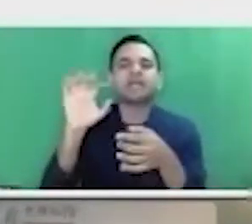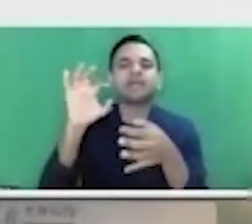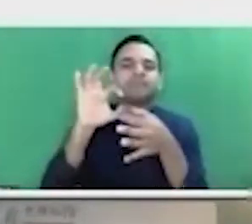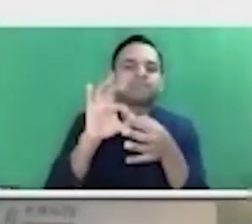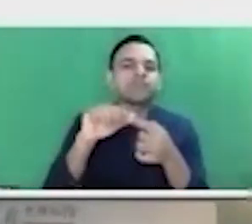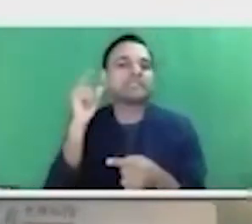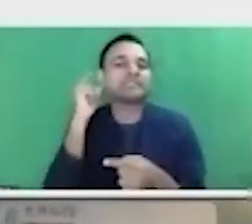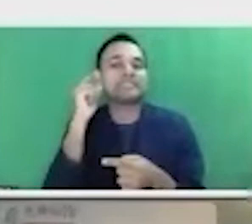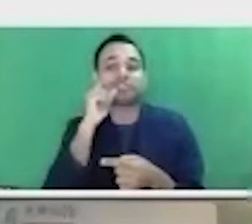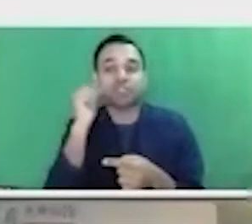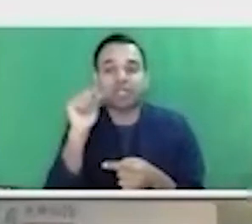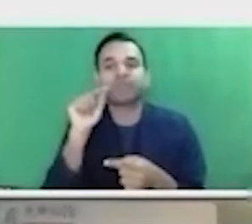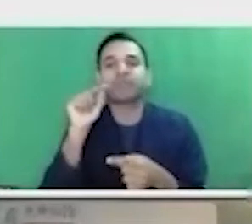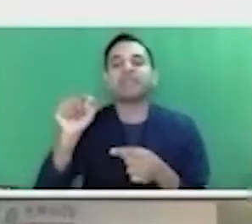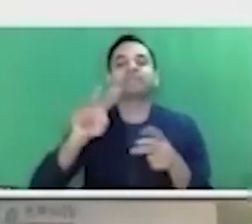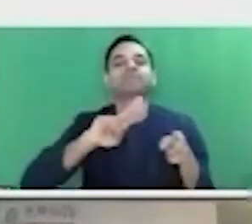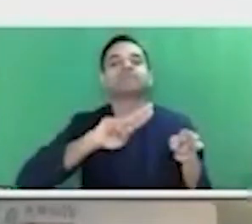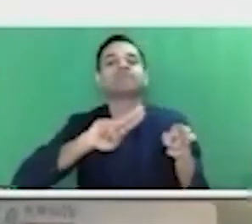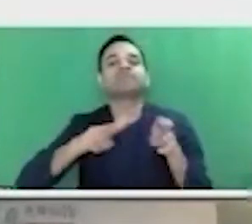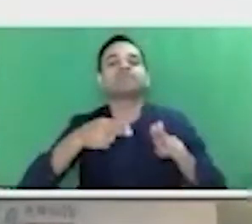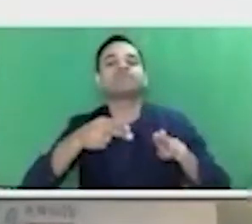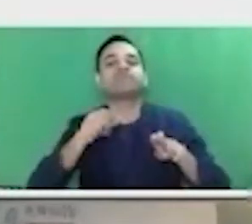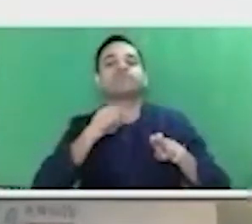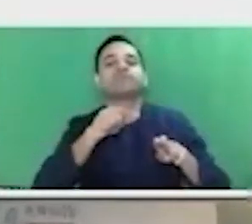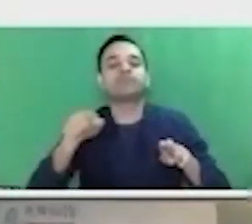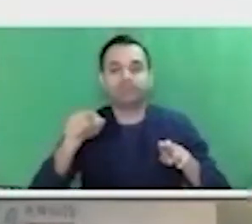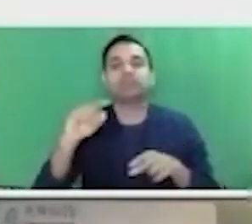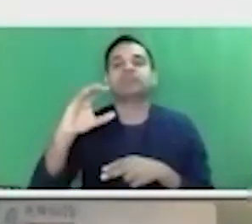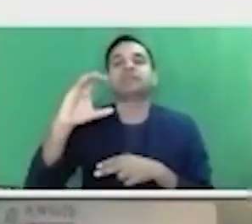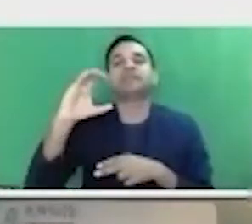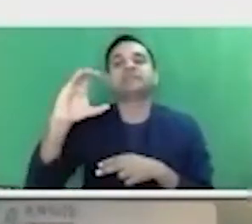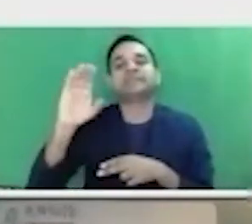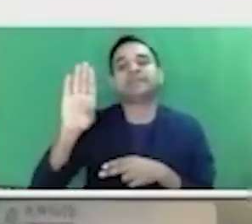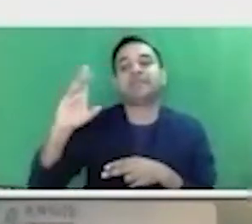بالدور الهام والمشاركة الهامة للمرأة